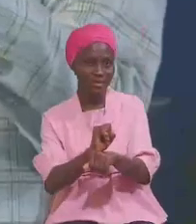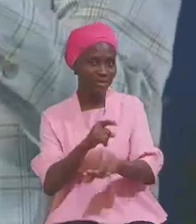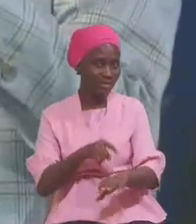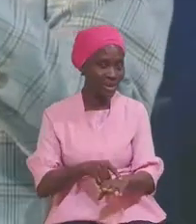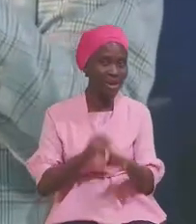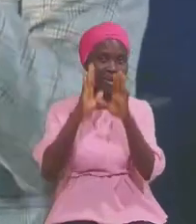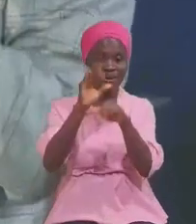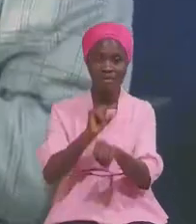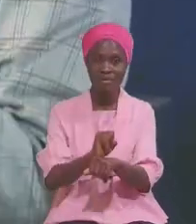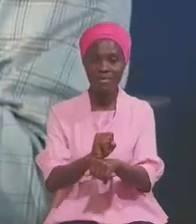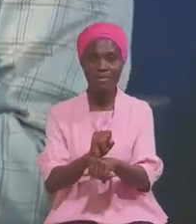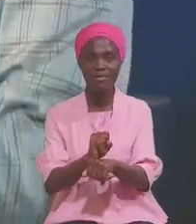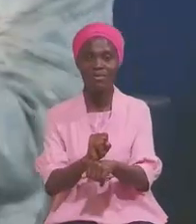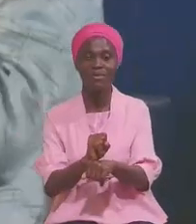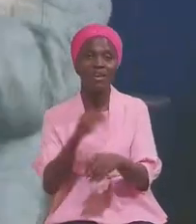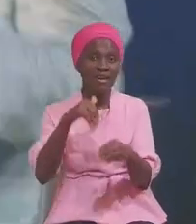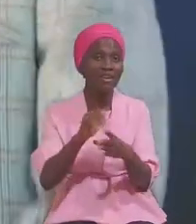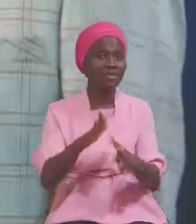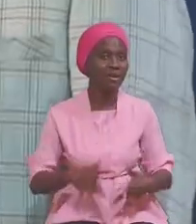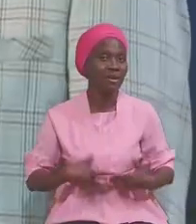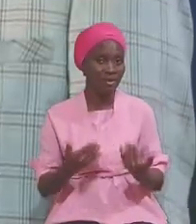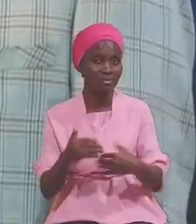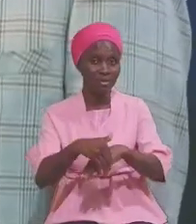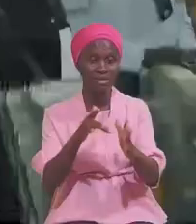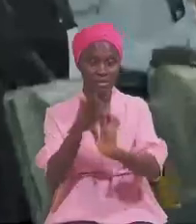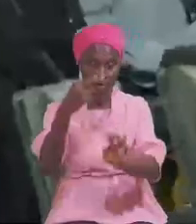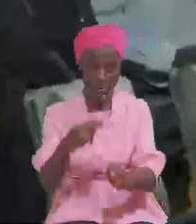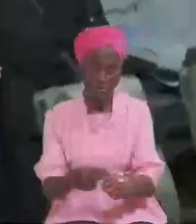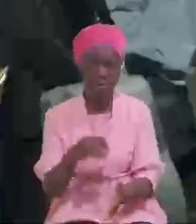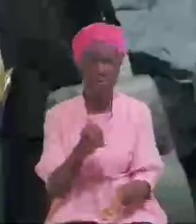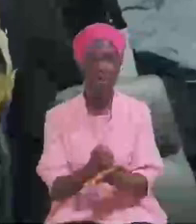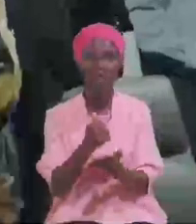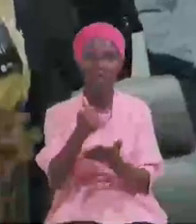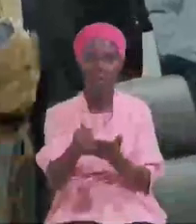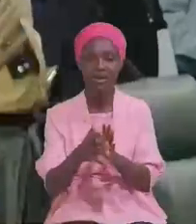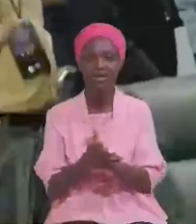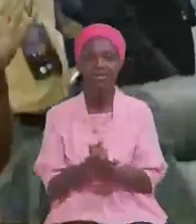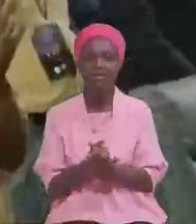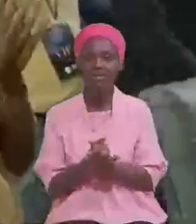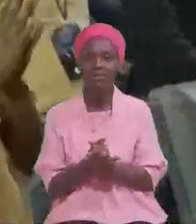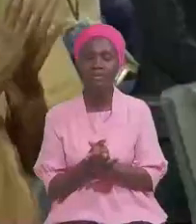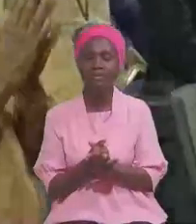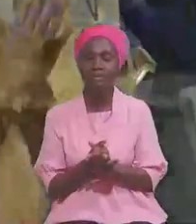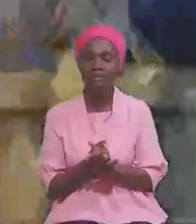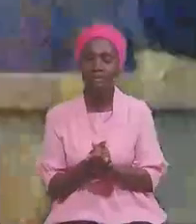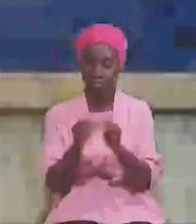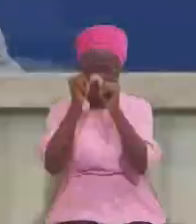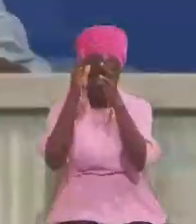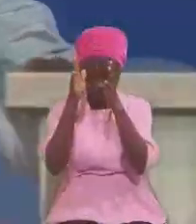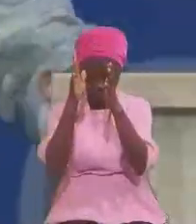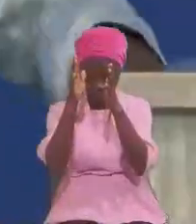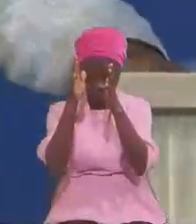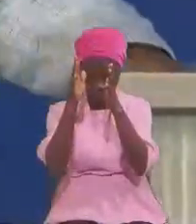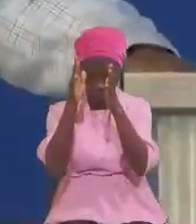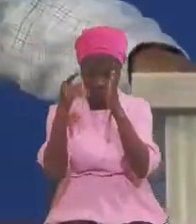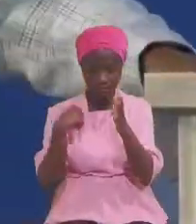champ de miracles et le miracle dans votre vie ce soir au nom de Jésus-Christ, Père. Nous te disons